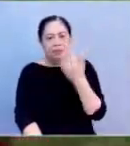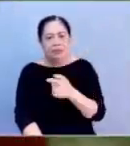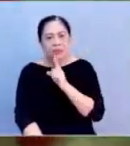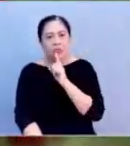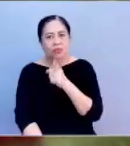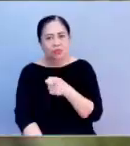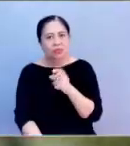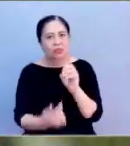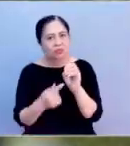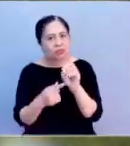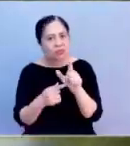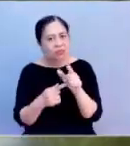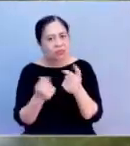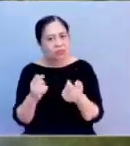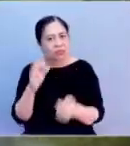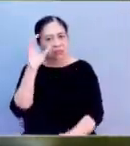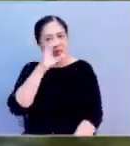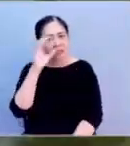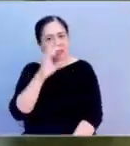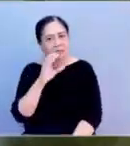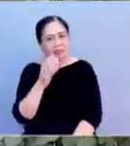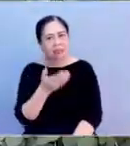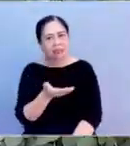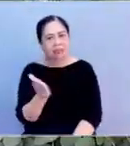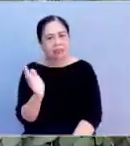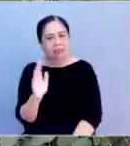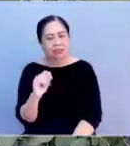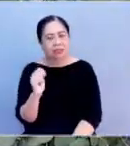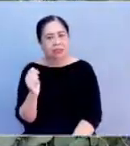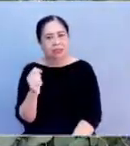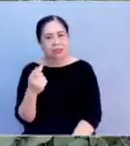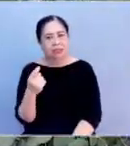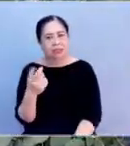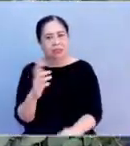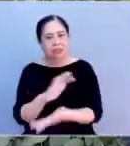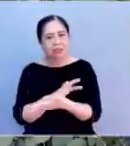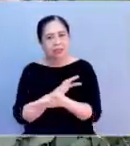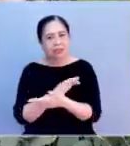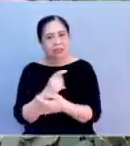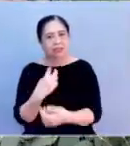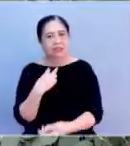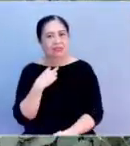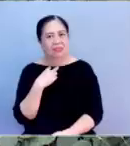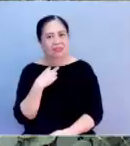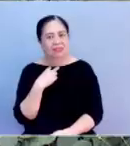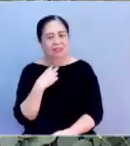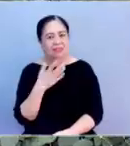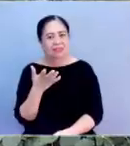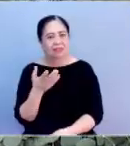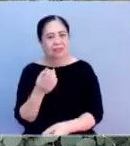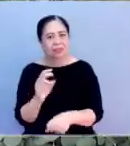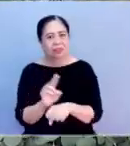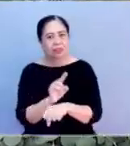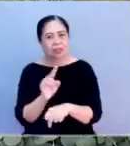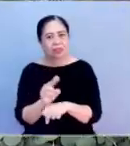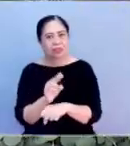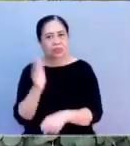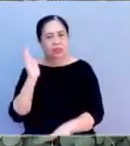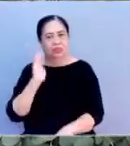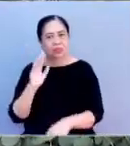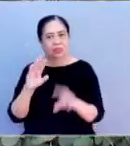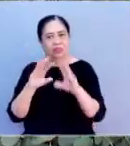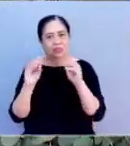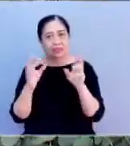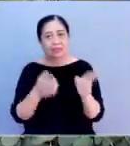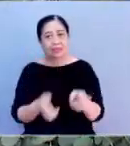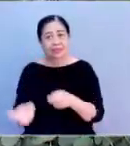ngayon, ang hinahanap natin, lalo na pagkagaling ng pandemya kasi medyo na-stock tayo. So lahat ng mga ginamit natin noong mga nakaraang Pasko ay